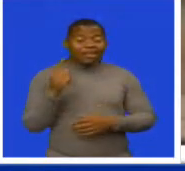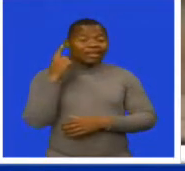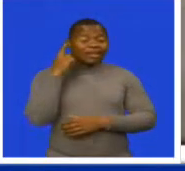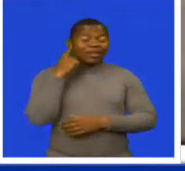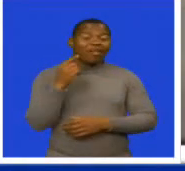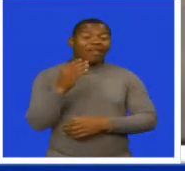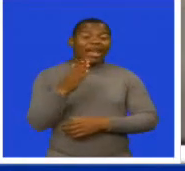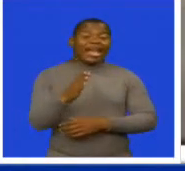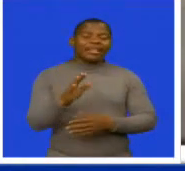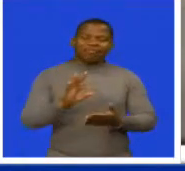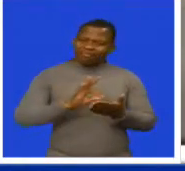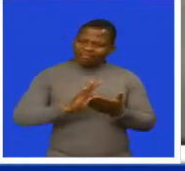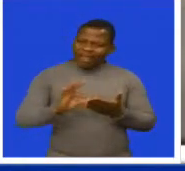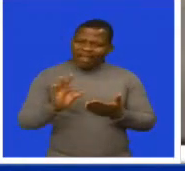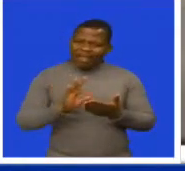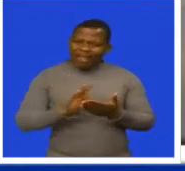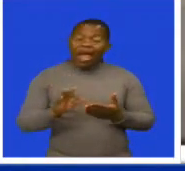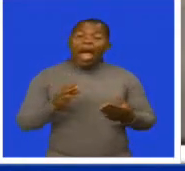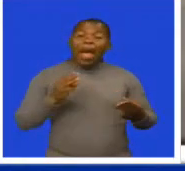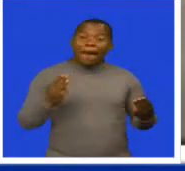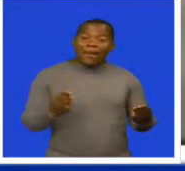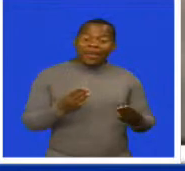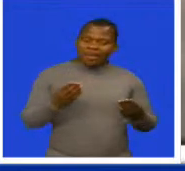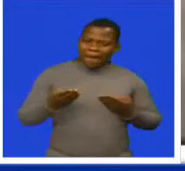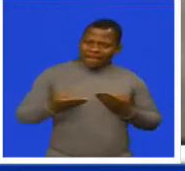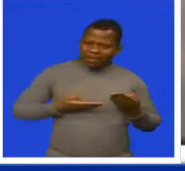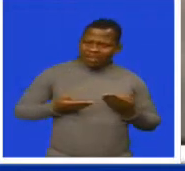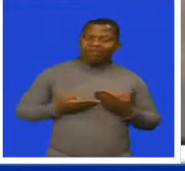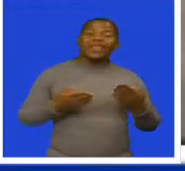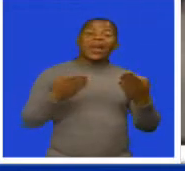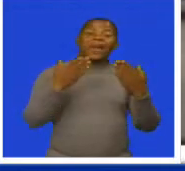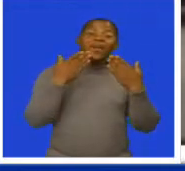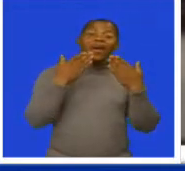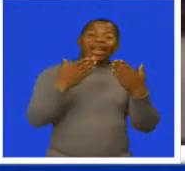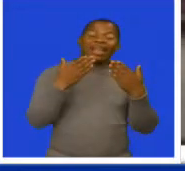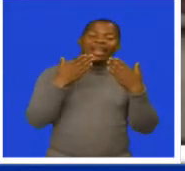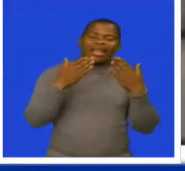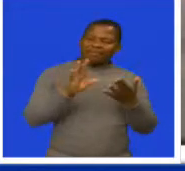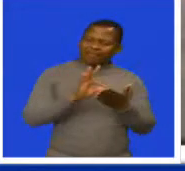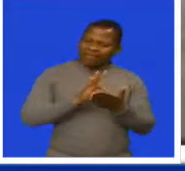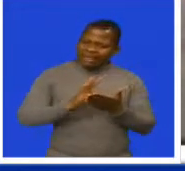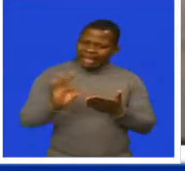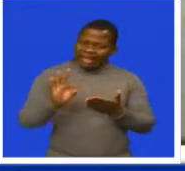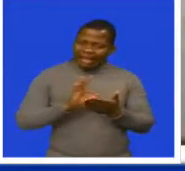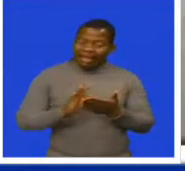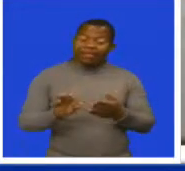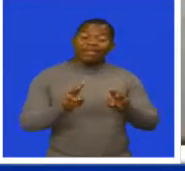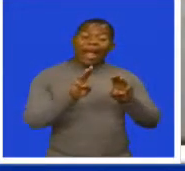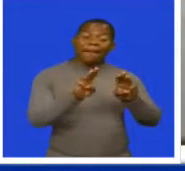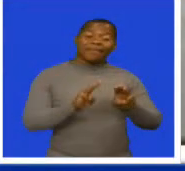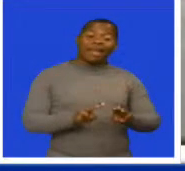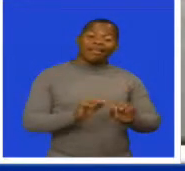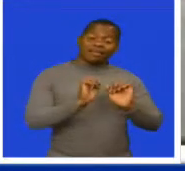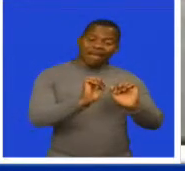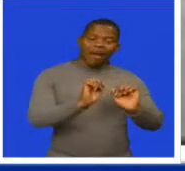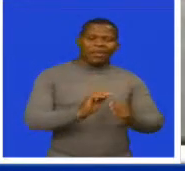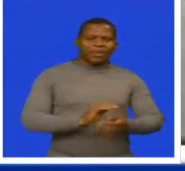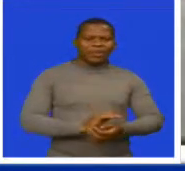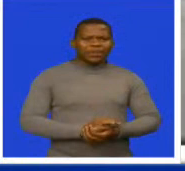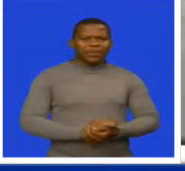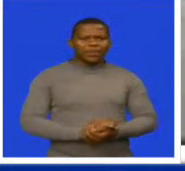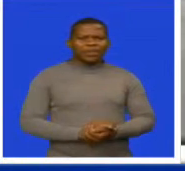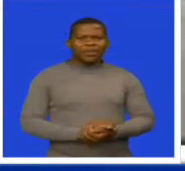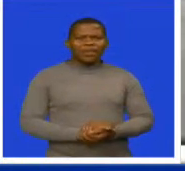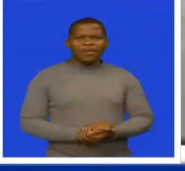ihlobiswe etindzabeni kubika Thembelihle Magutshwa titfombe ngithemba shabangu esiphofaneni Lihhovisi